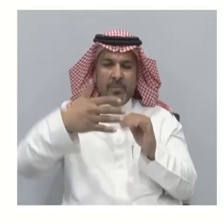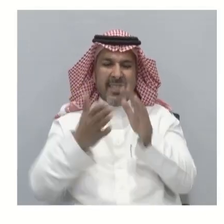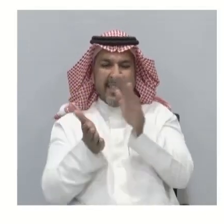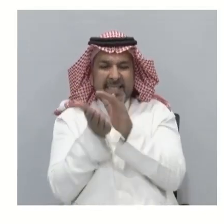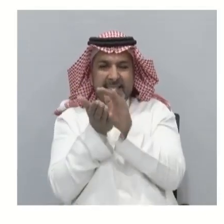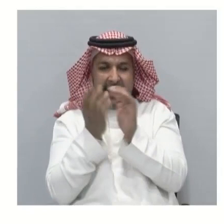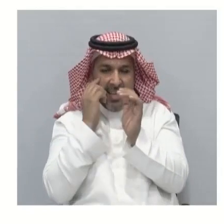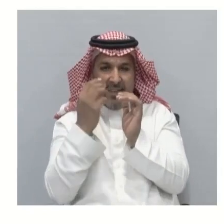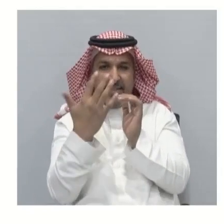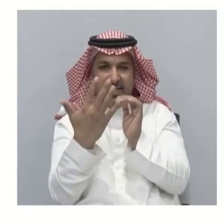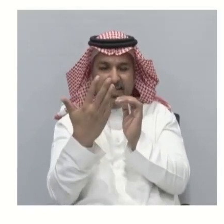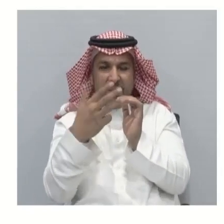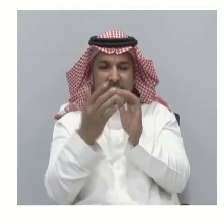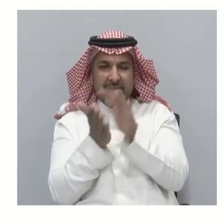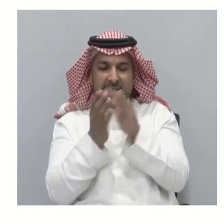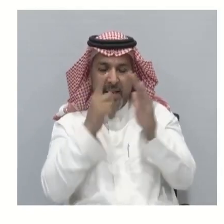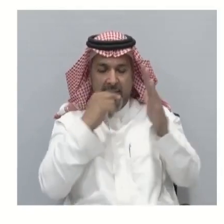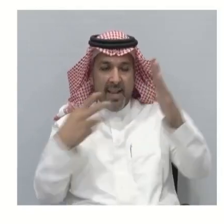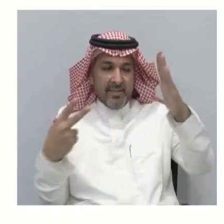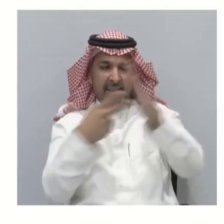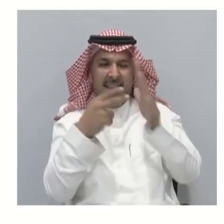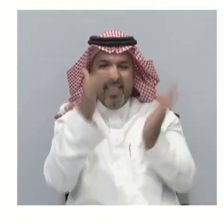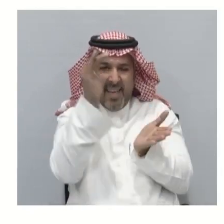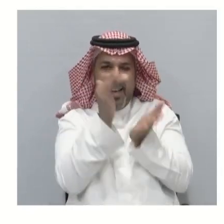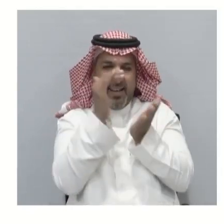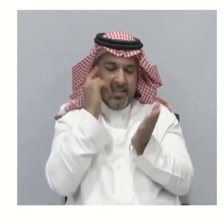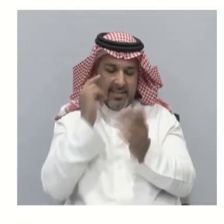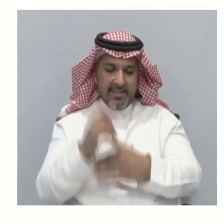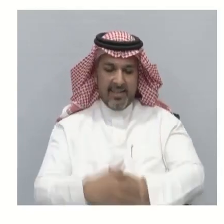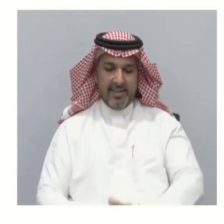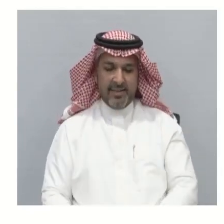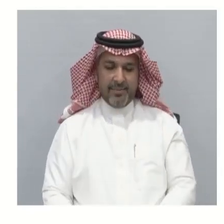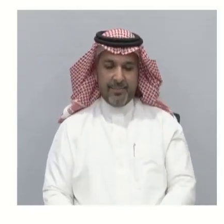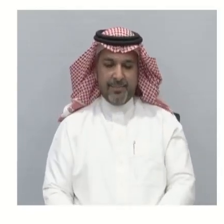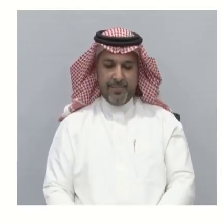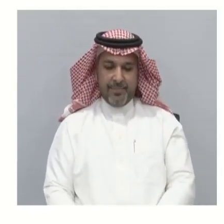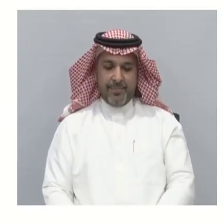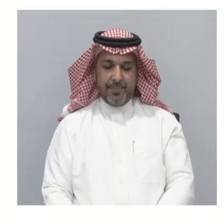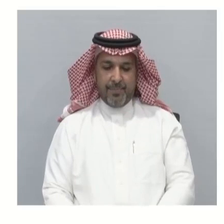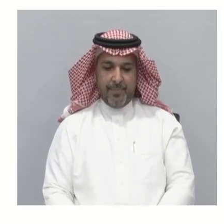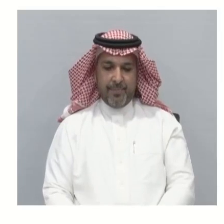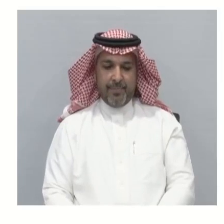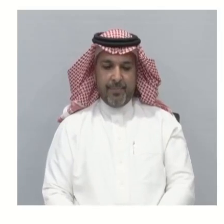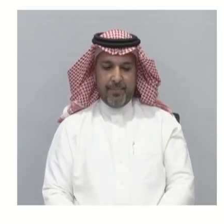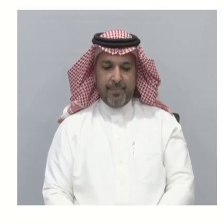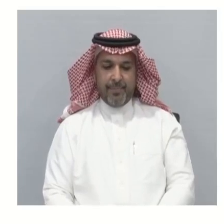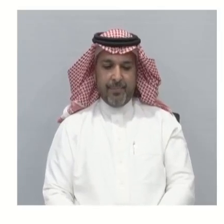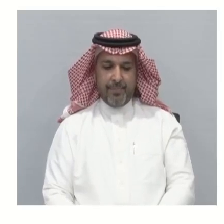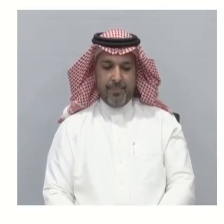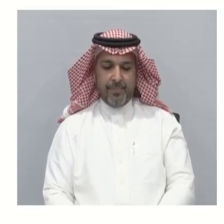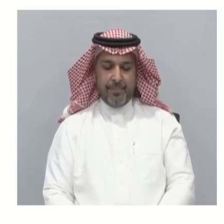لان هذا الضلع اللي موجود عندي هو مقابل لماذا للزاويه 61 وهي الزاويه الاكبر من 59